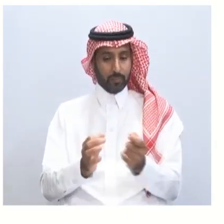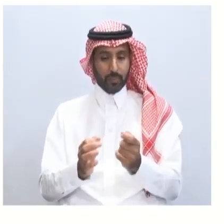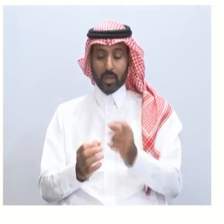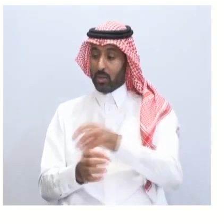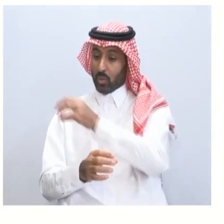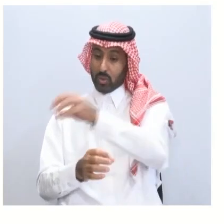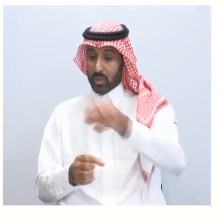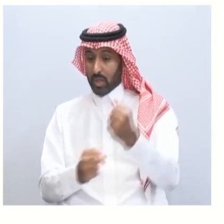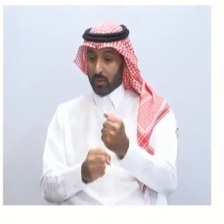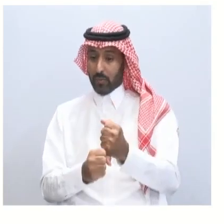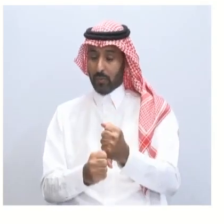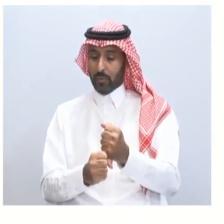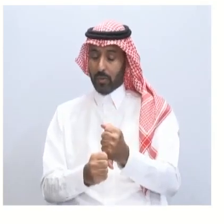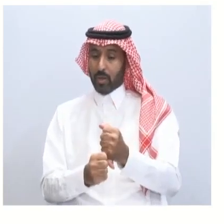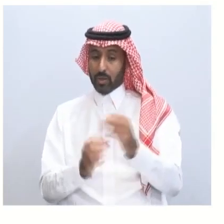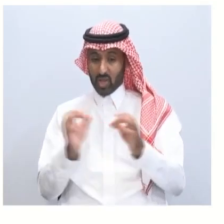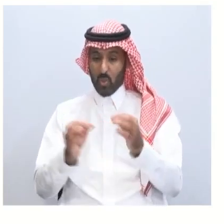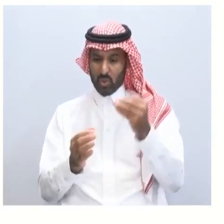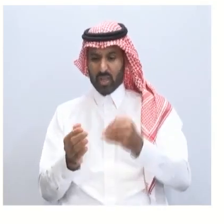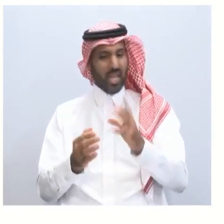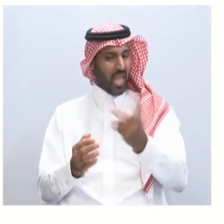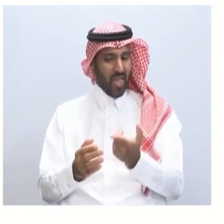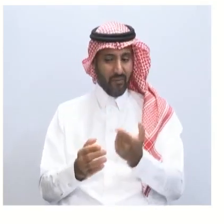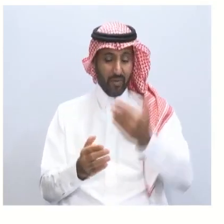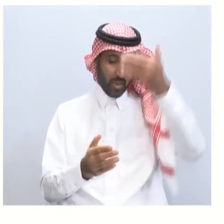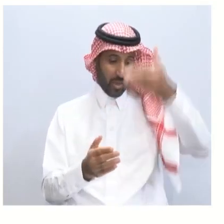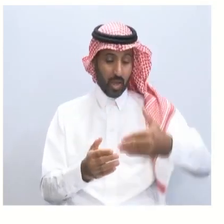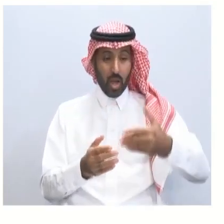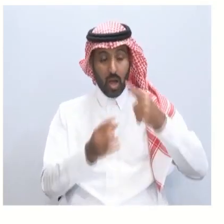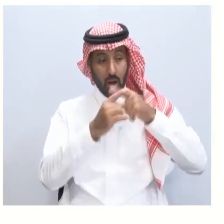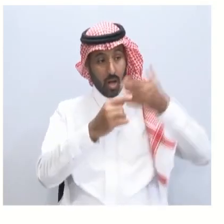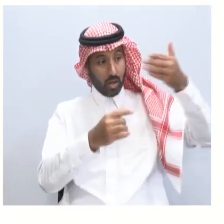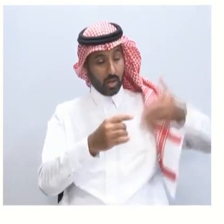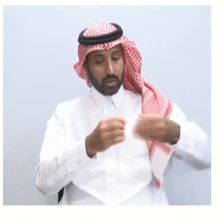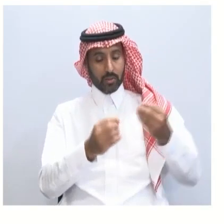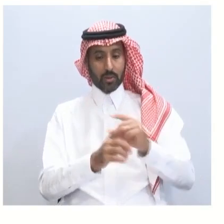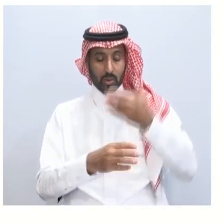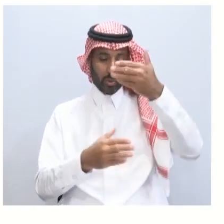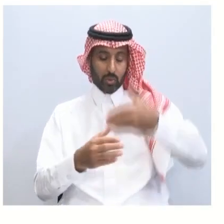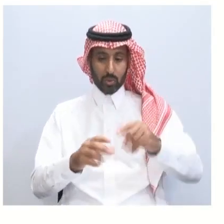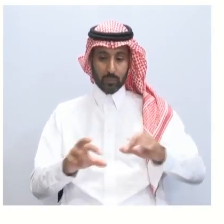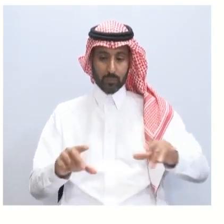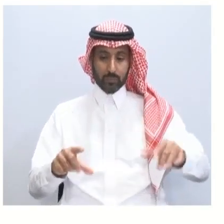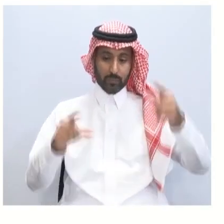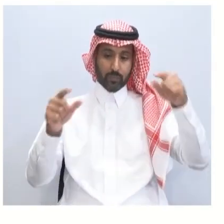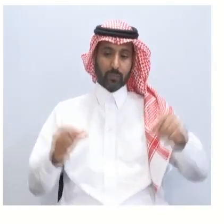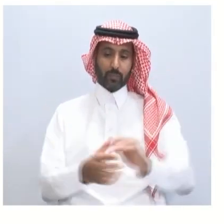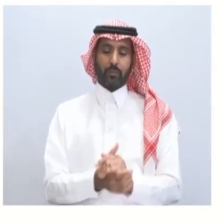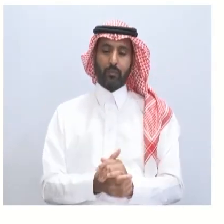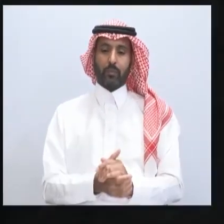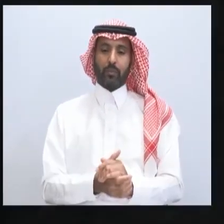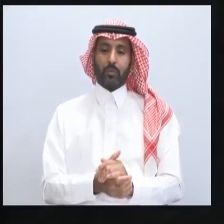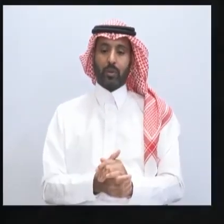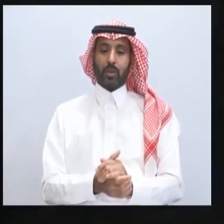توزيع الادوار التخطيط لكيفيه اخراج واجهه الحائط الالكتروني هنا قرر طلاب